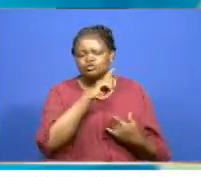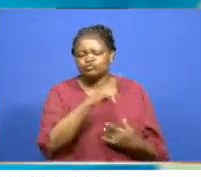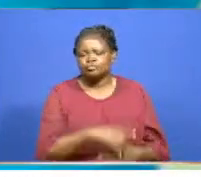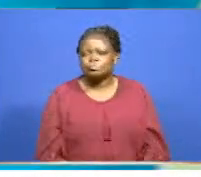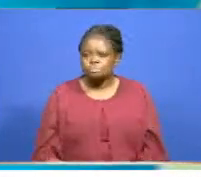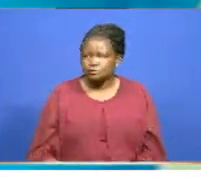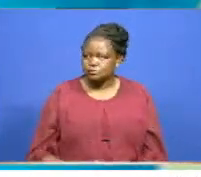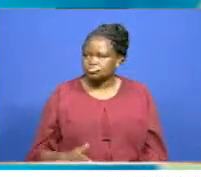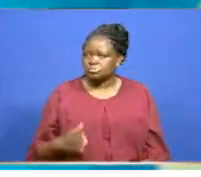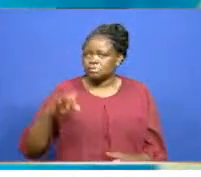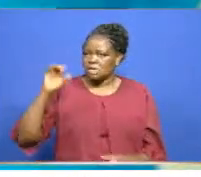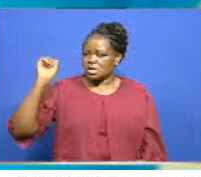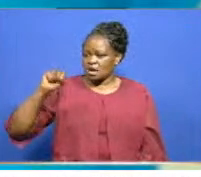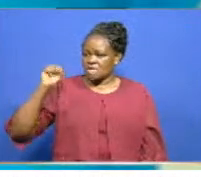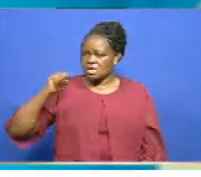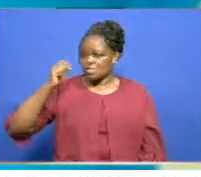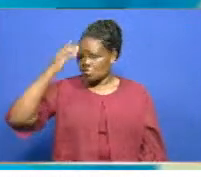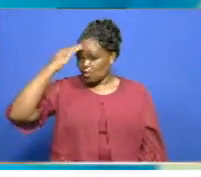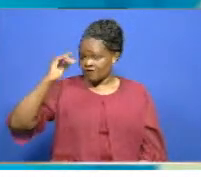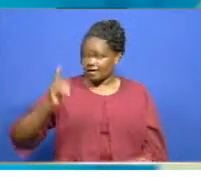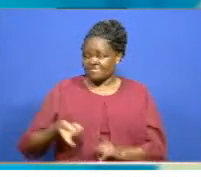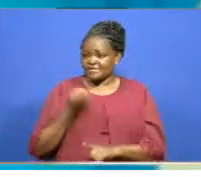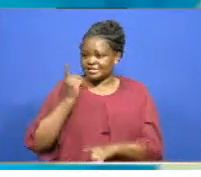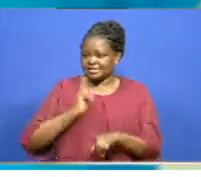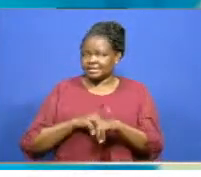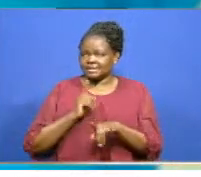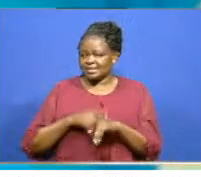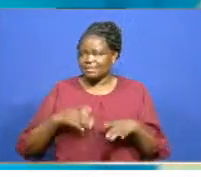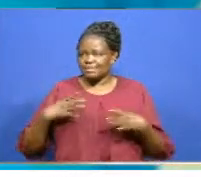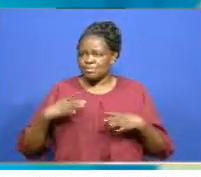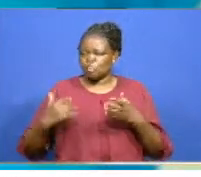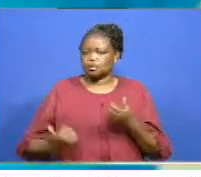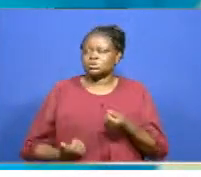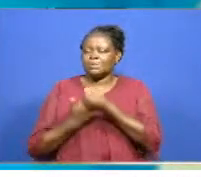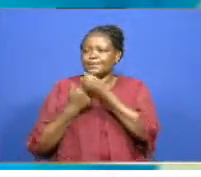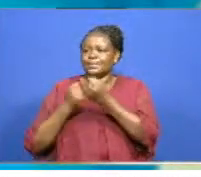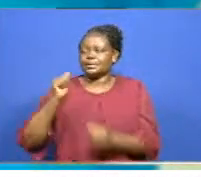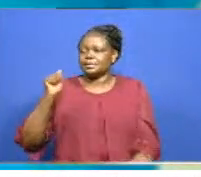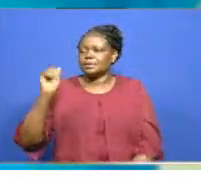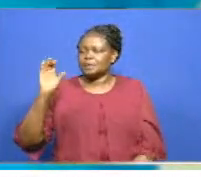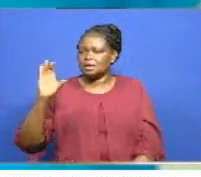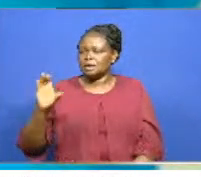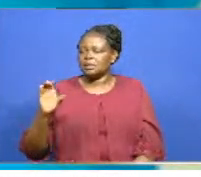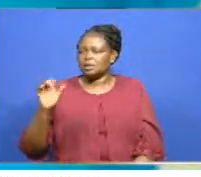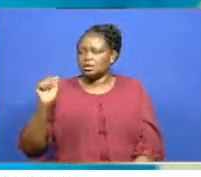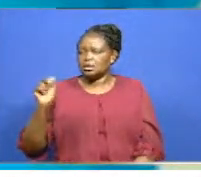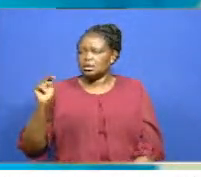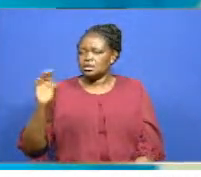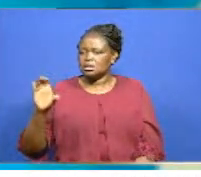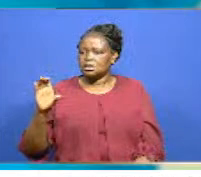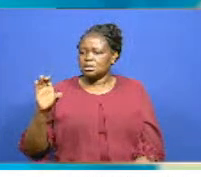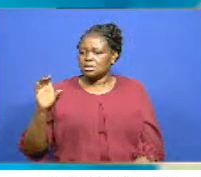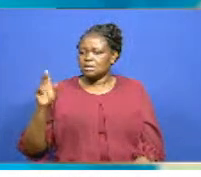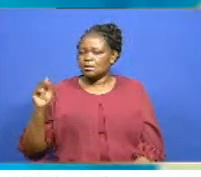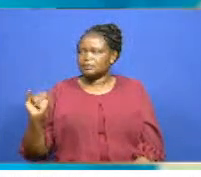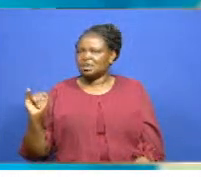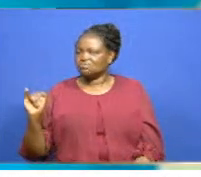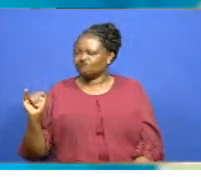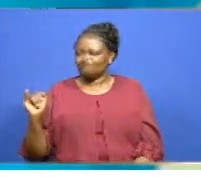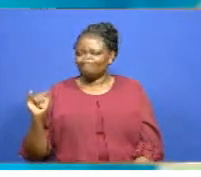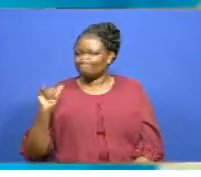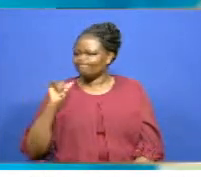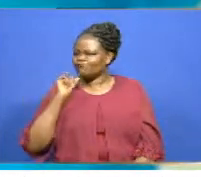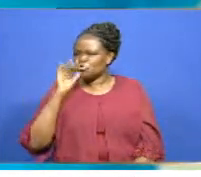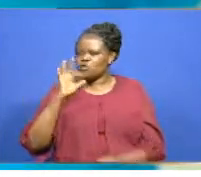inadhihirika kwa sababu kwa mara ya kwanza wale wanaunga mkono chama cha ANC Kabuchai hawatakuwa wanapigia mbunge wa